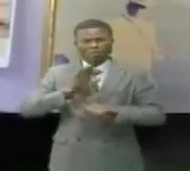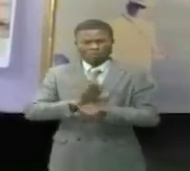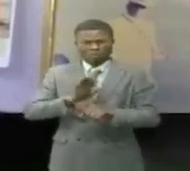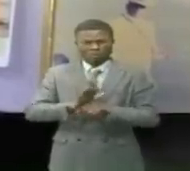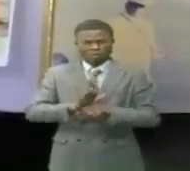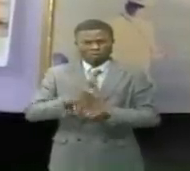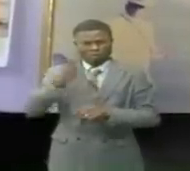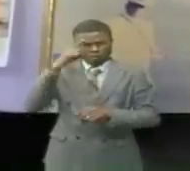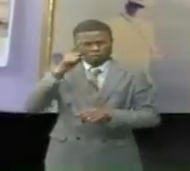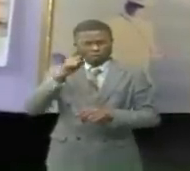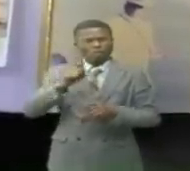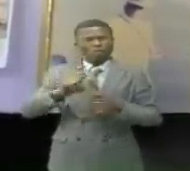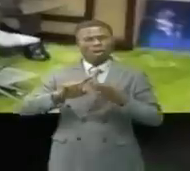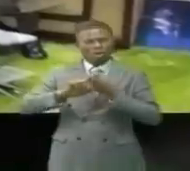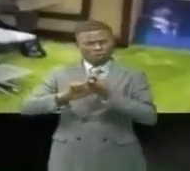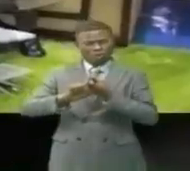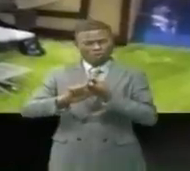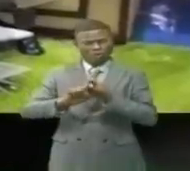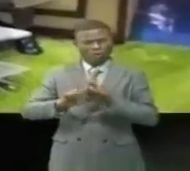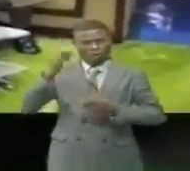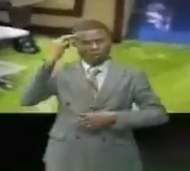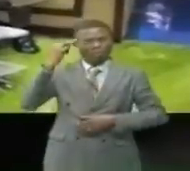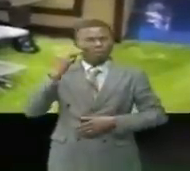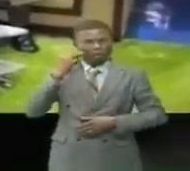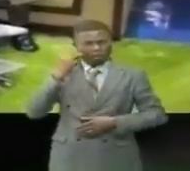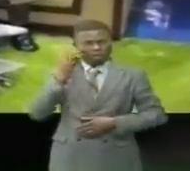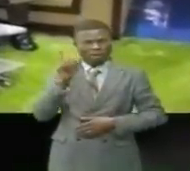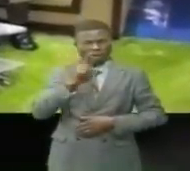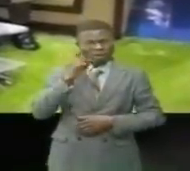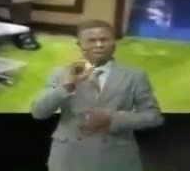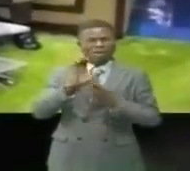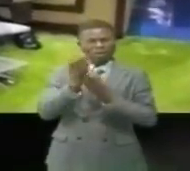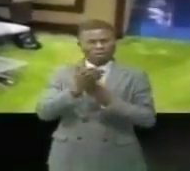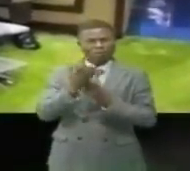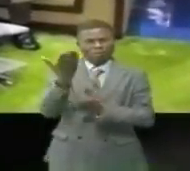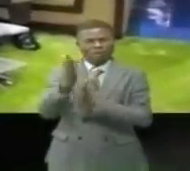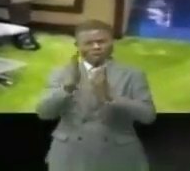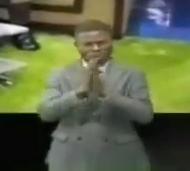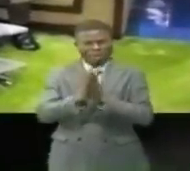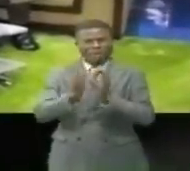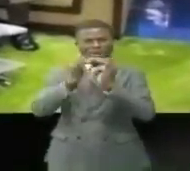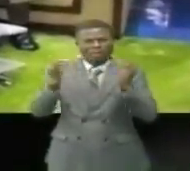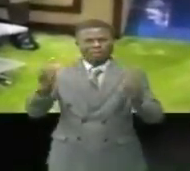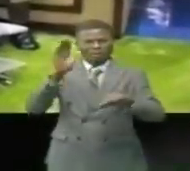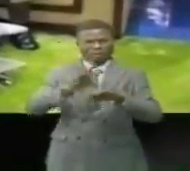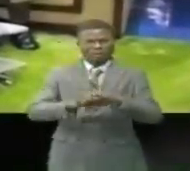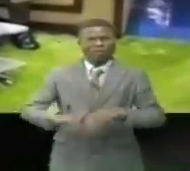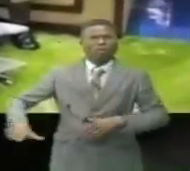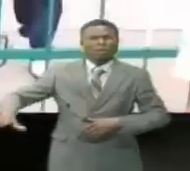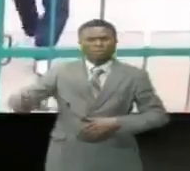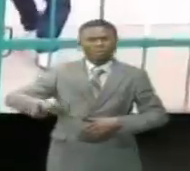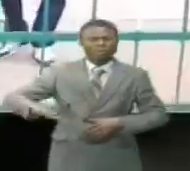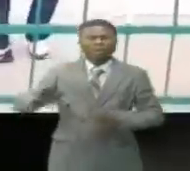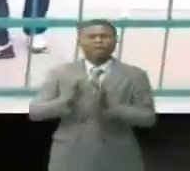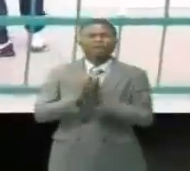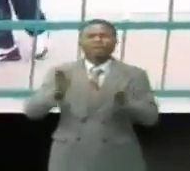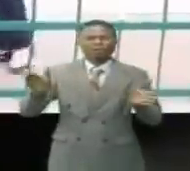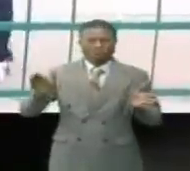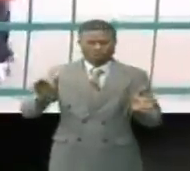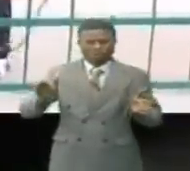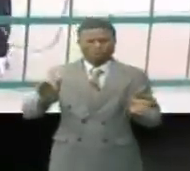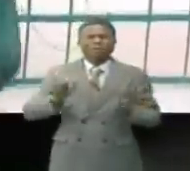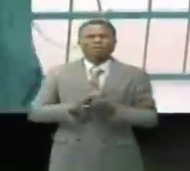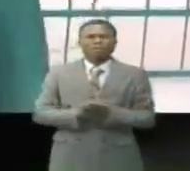pour cette marque d'estime de la ministre et a promis de prier pour que la paix regagne toute la partie est de